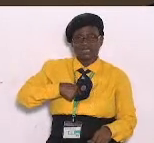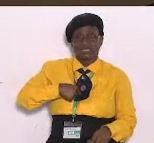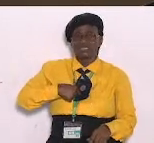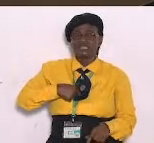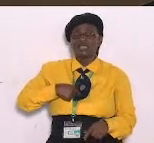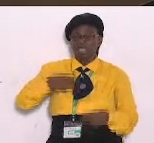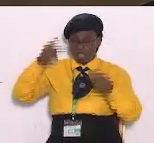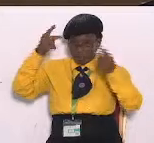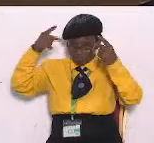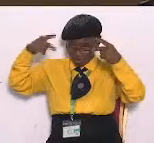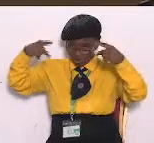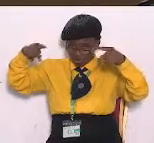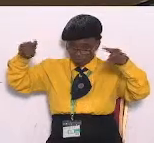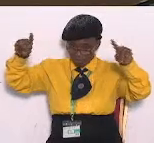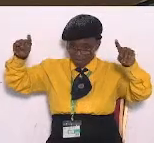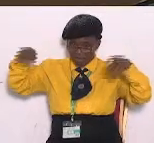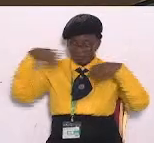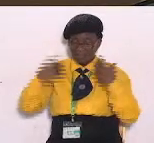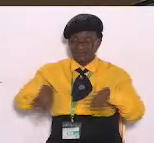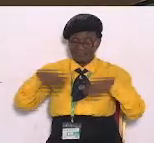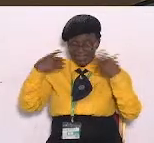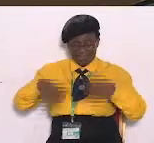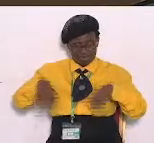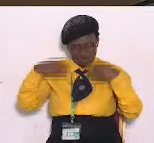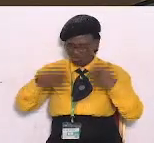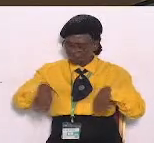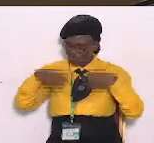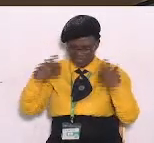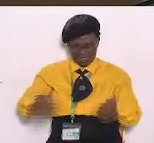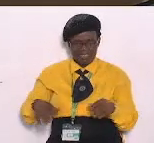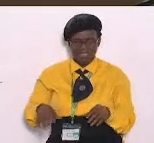que je prospère